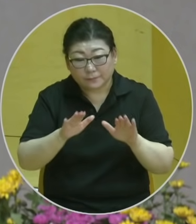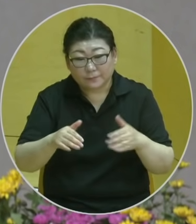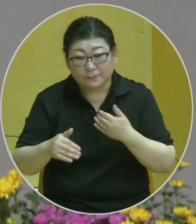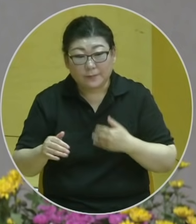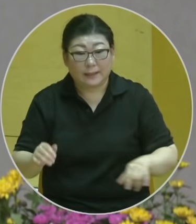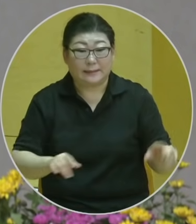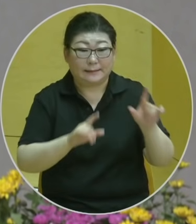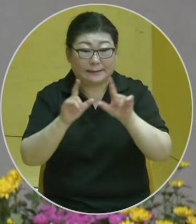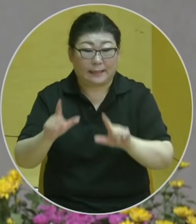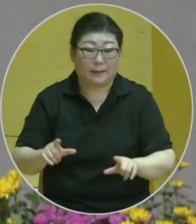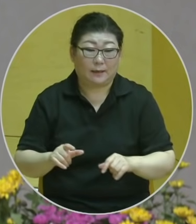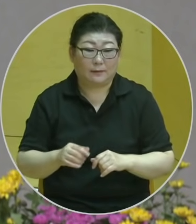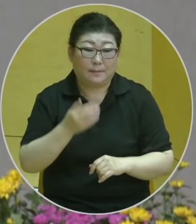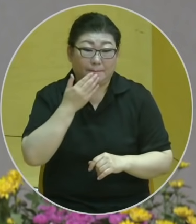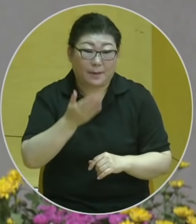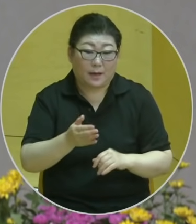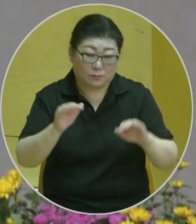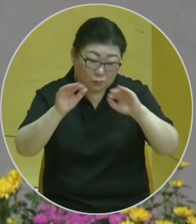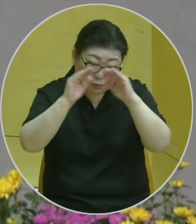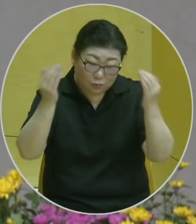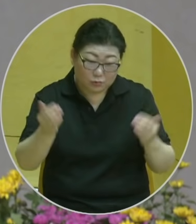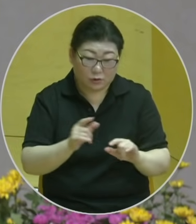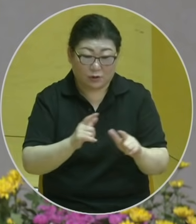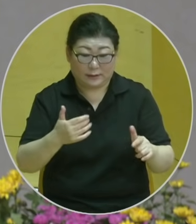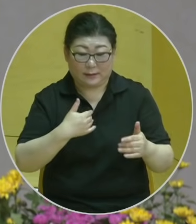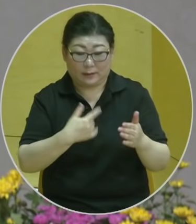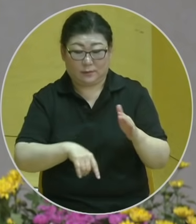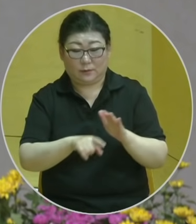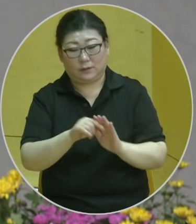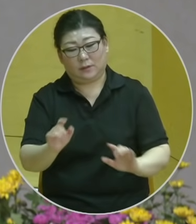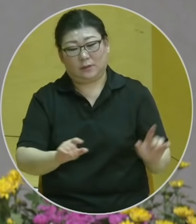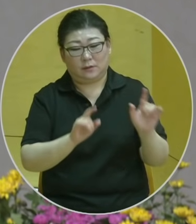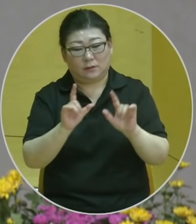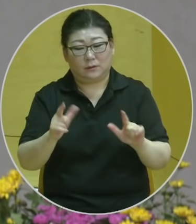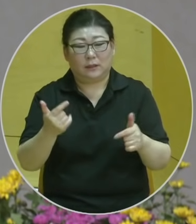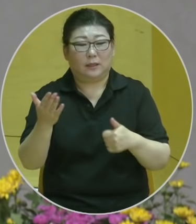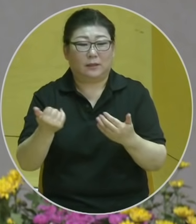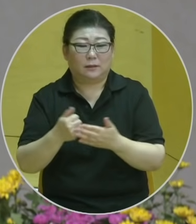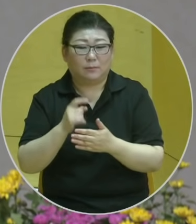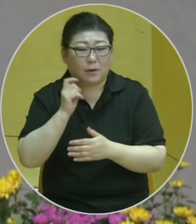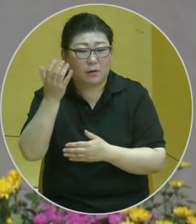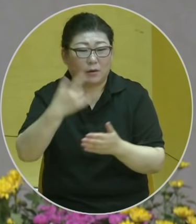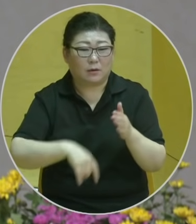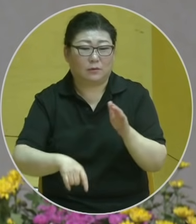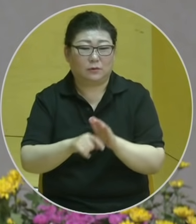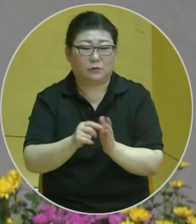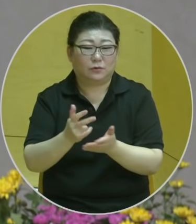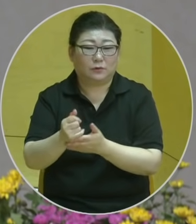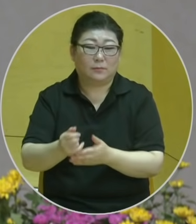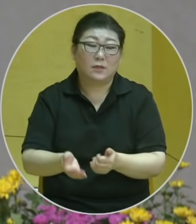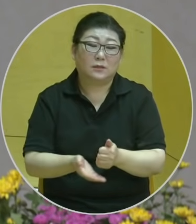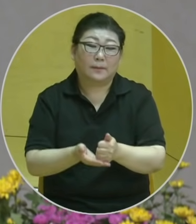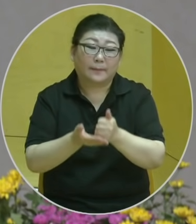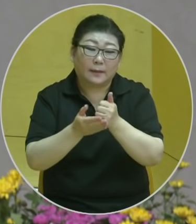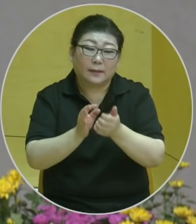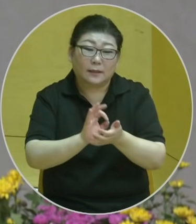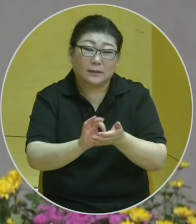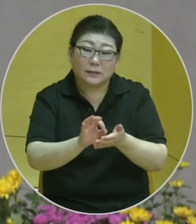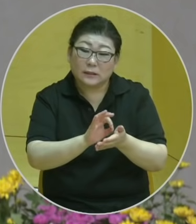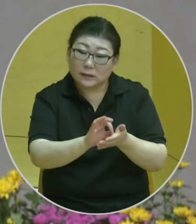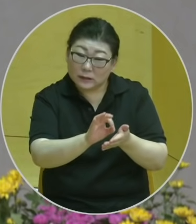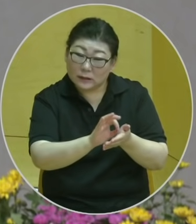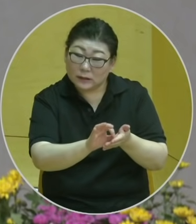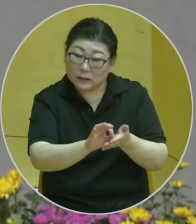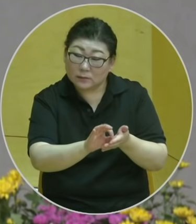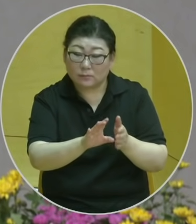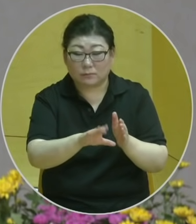수 있는 모든 것을 나를 위해서 사는 것이 아니라 하나님의 영광을 위하여 주님을 섬기는 일에 쓰임받을 때에